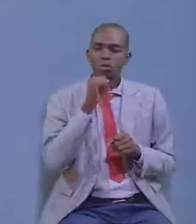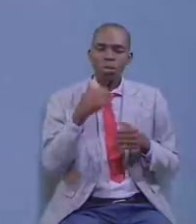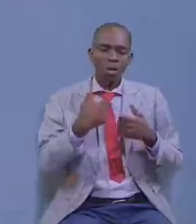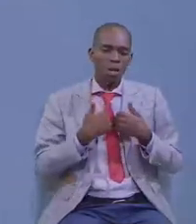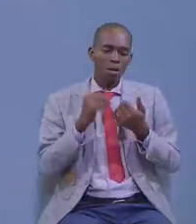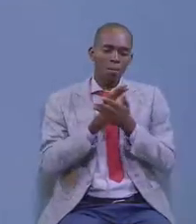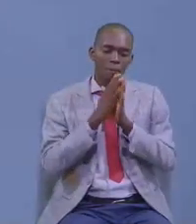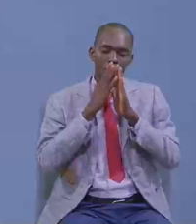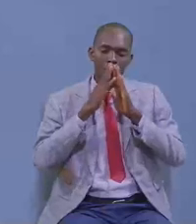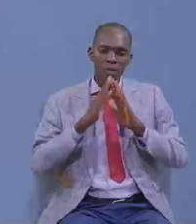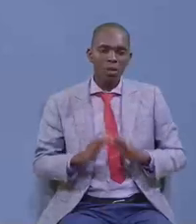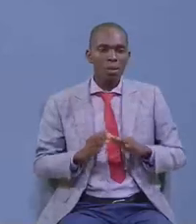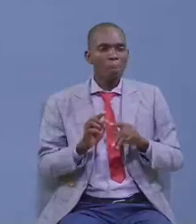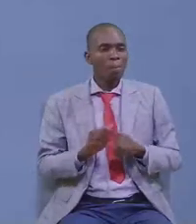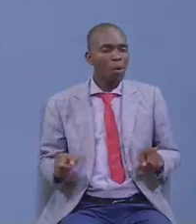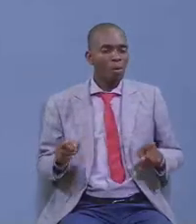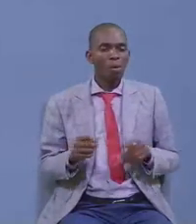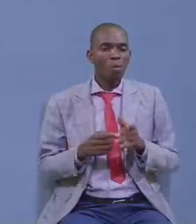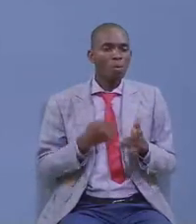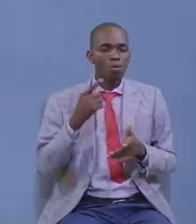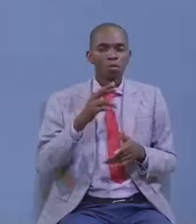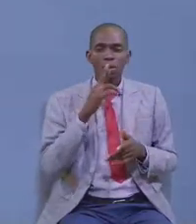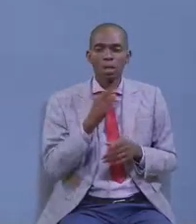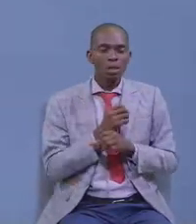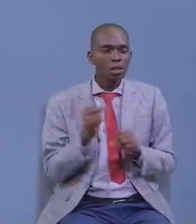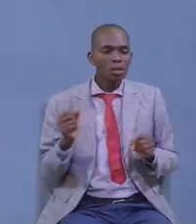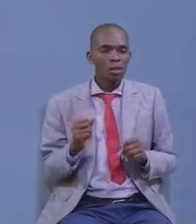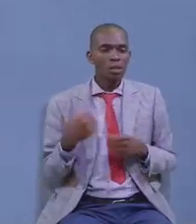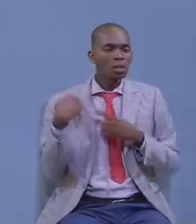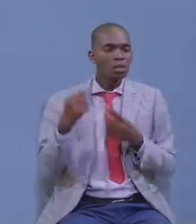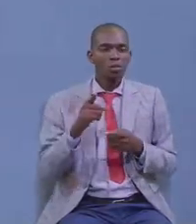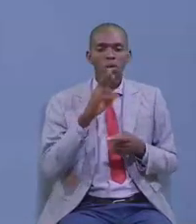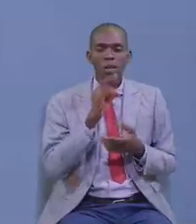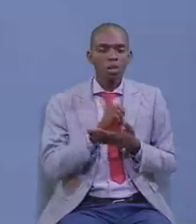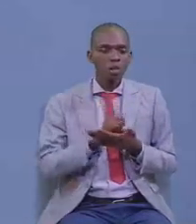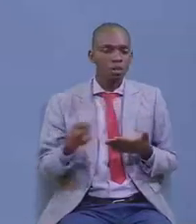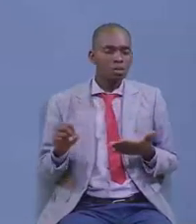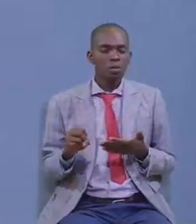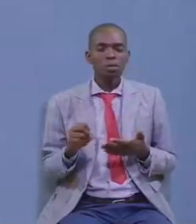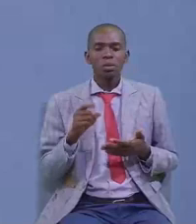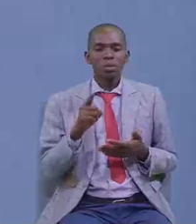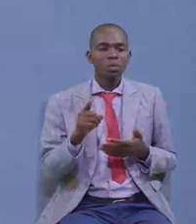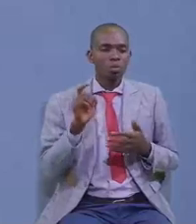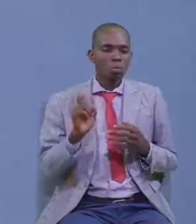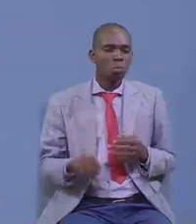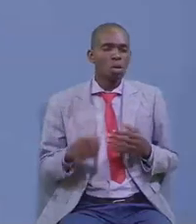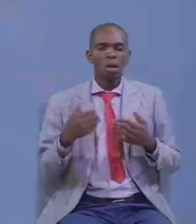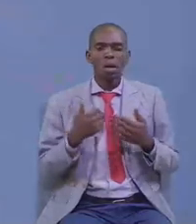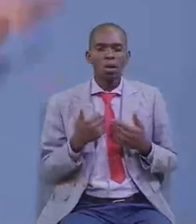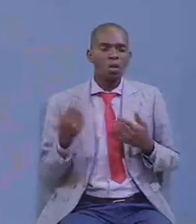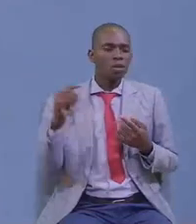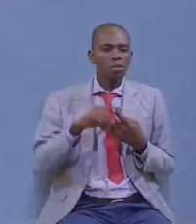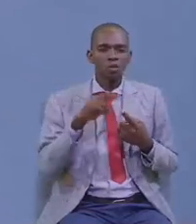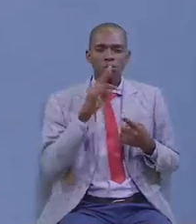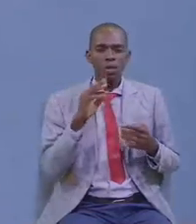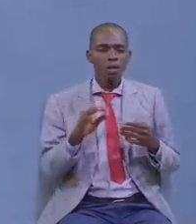Mais quand tu es sauvé, sanctifié, et que tu es rempli de la puissance de